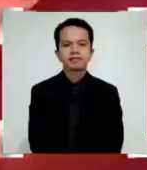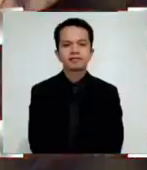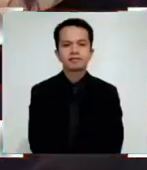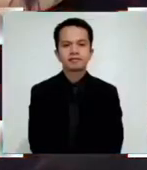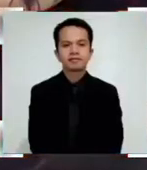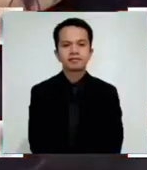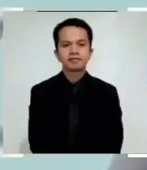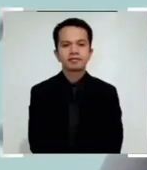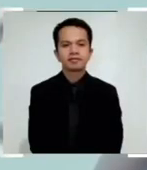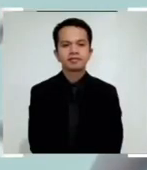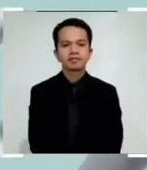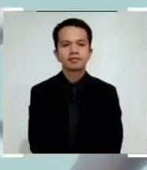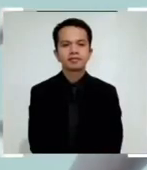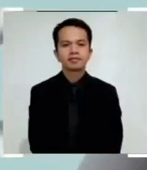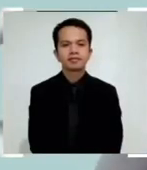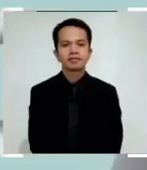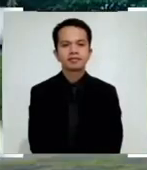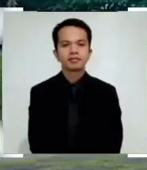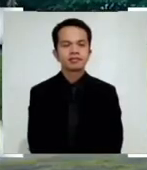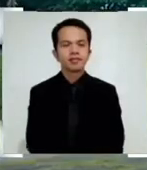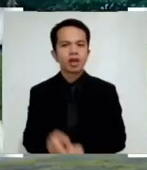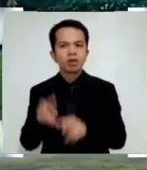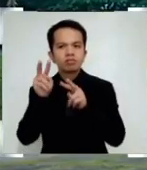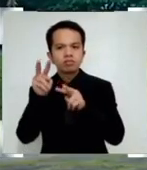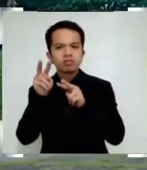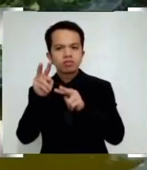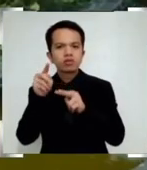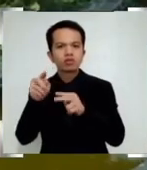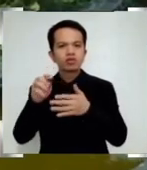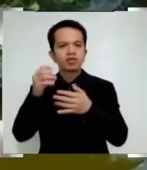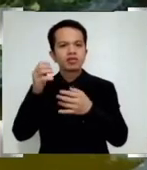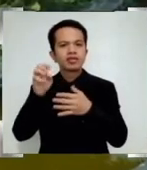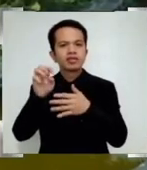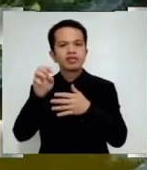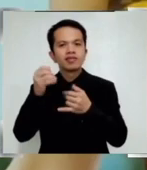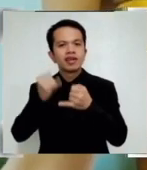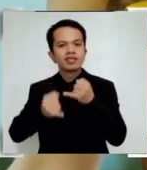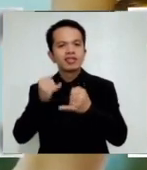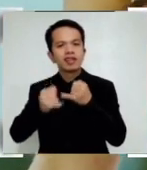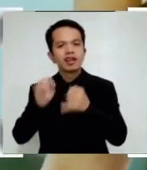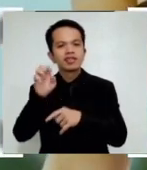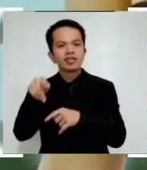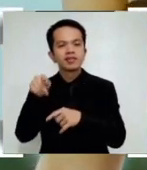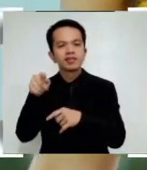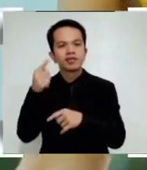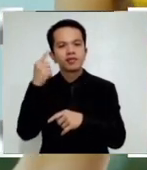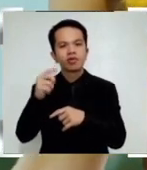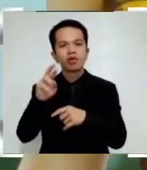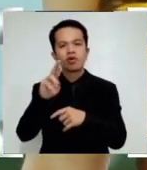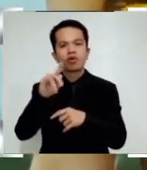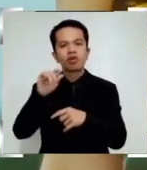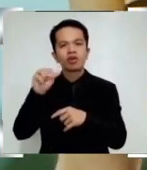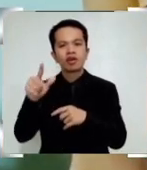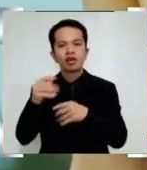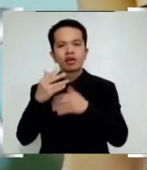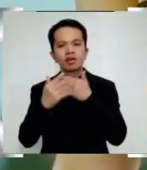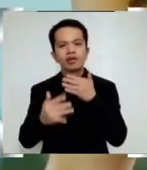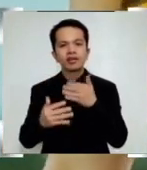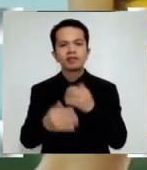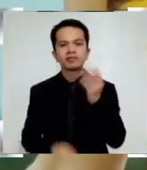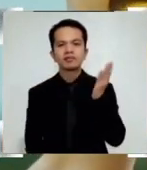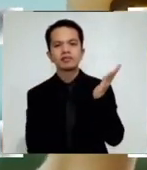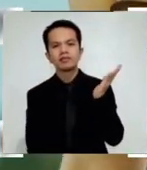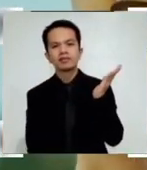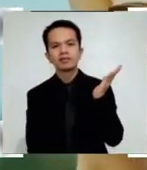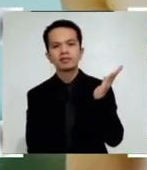Gabi-gabi inabangan ng lahat ang most awaited ending ng hit mystery murder series na Royal Blood. All I did was do what I had to